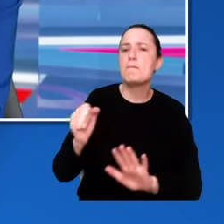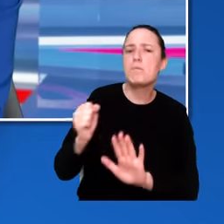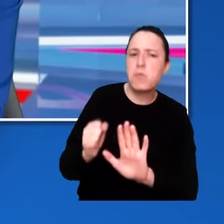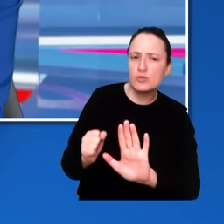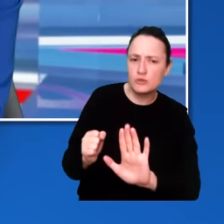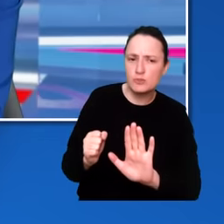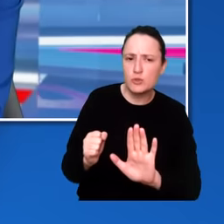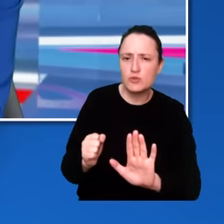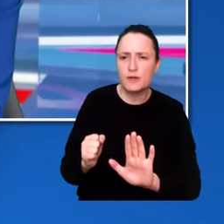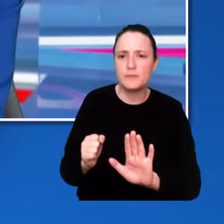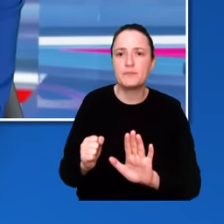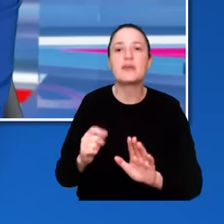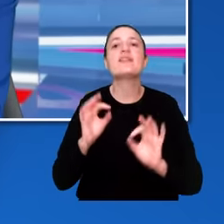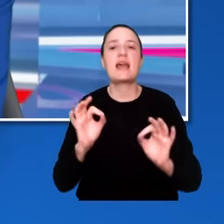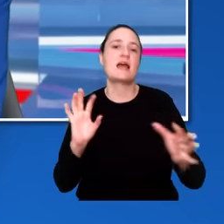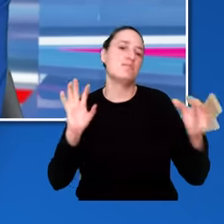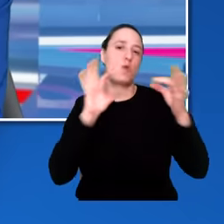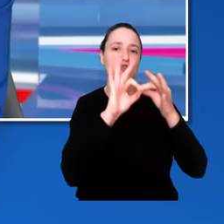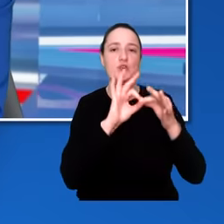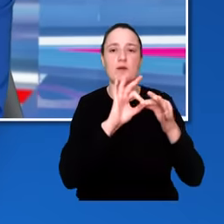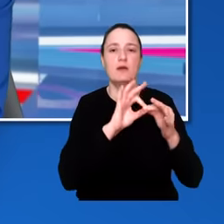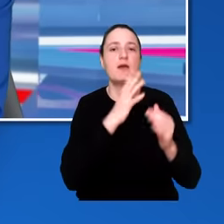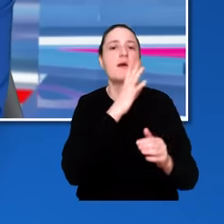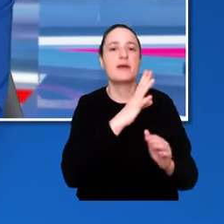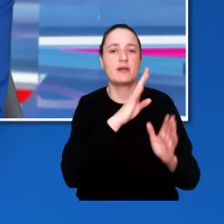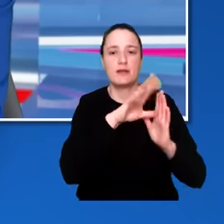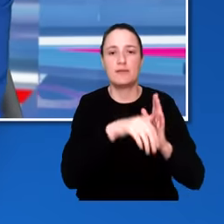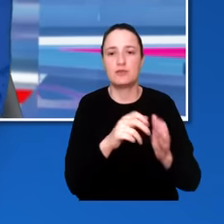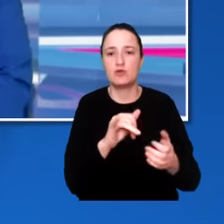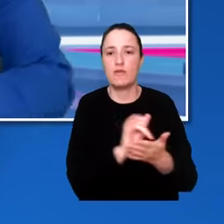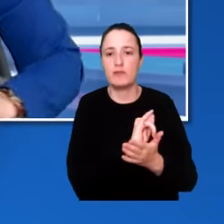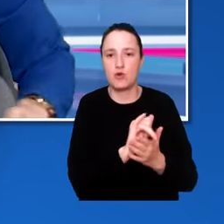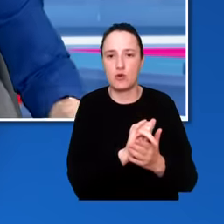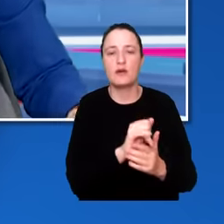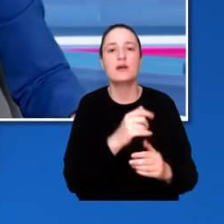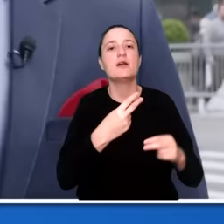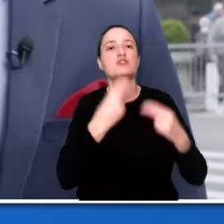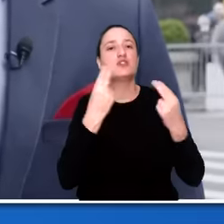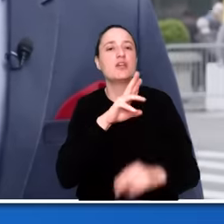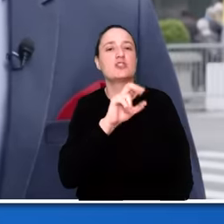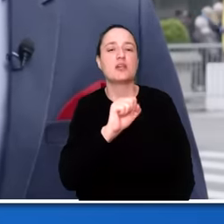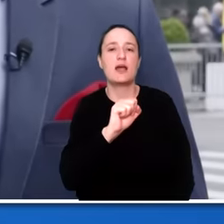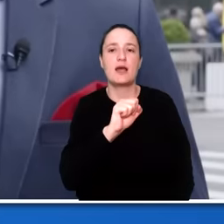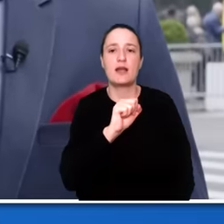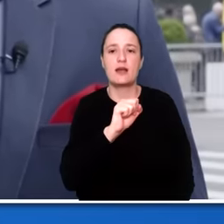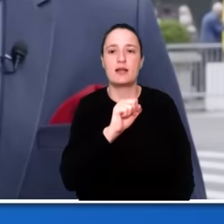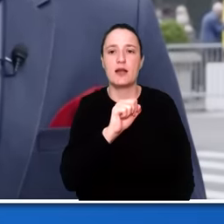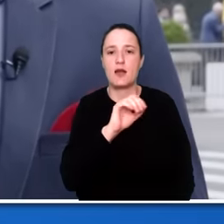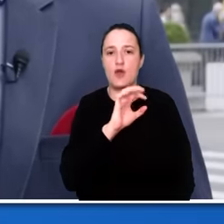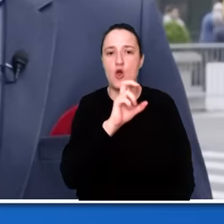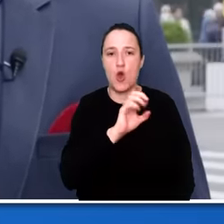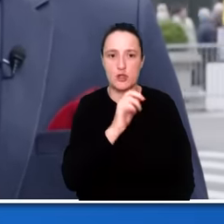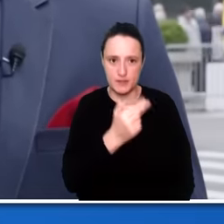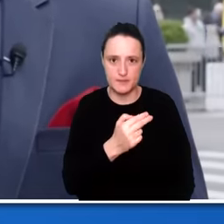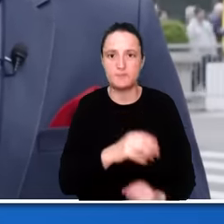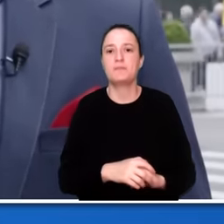moment, bo musimy się przenieść do Nowego Jorku. Tam jest Michał Rachoń. Witamy bardzo serdecznie. My mówimy dobry wieczór,